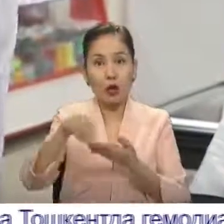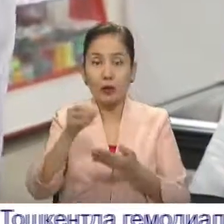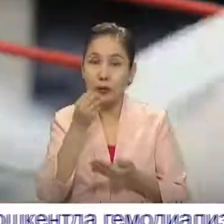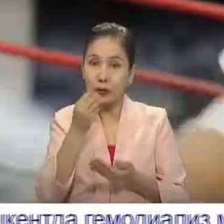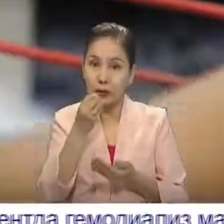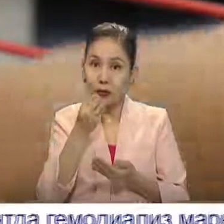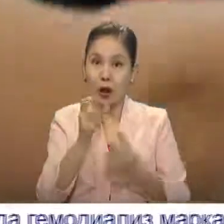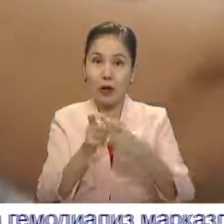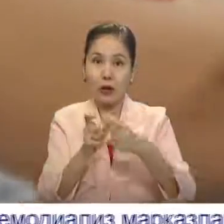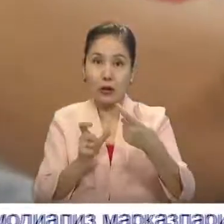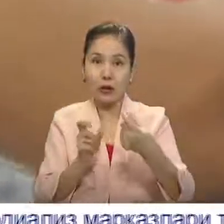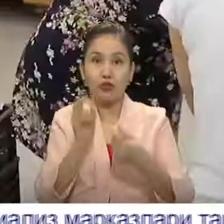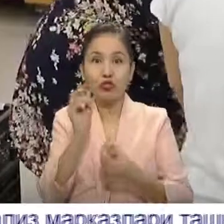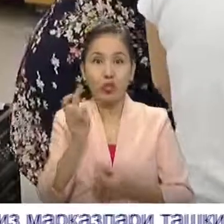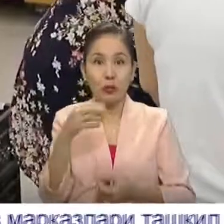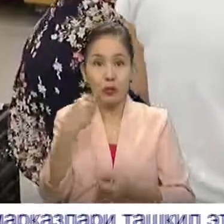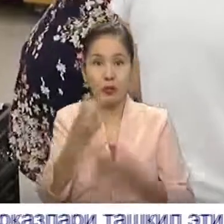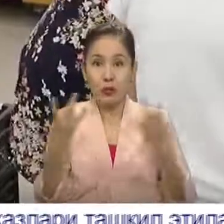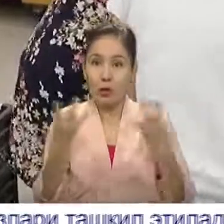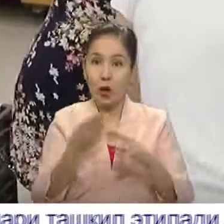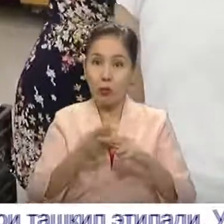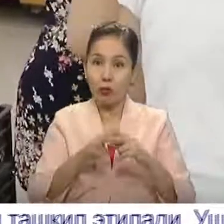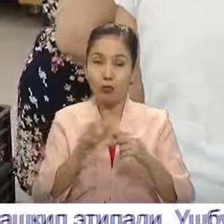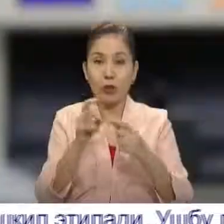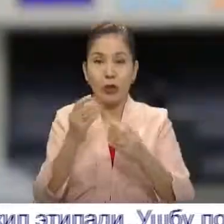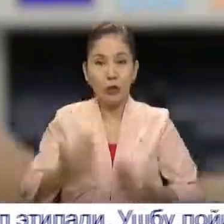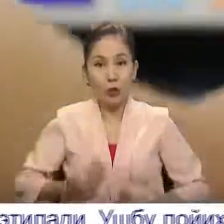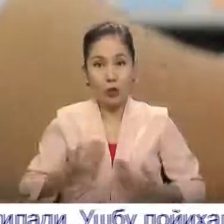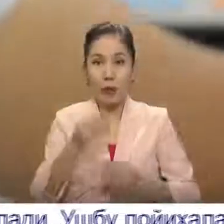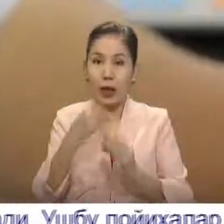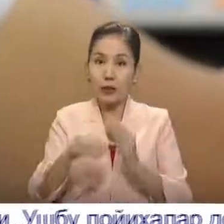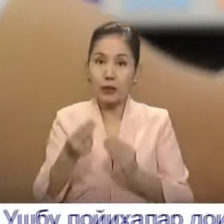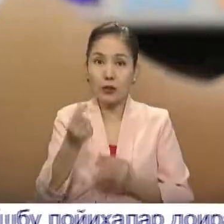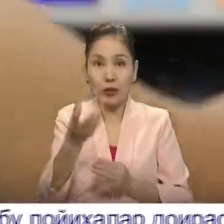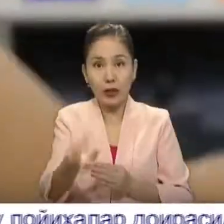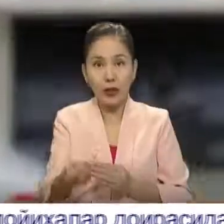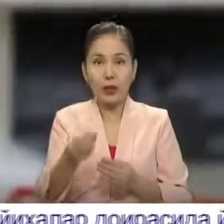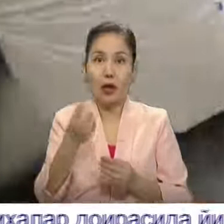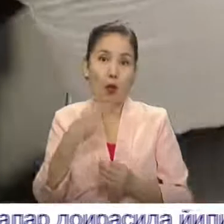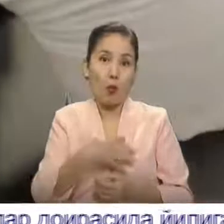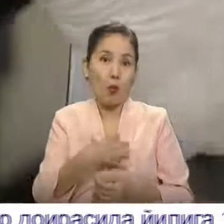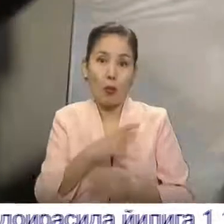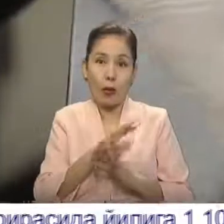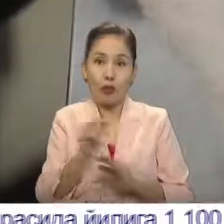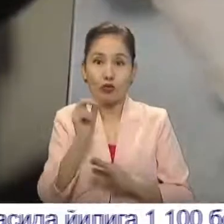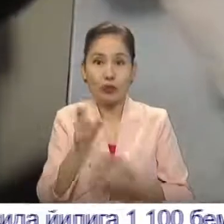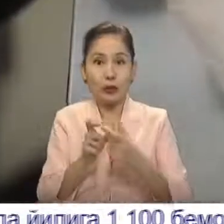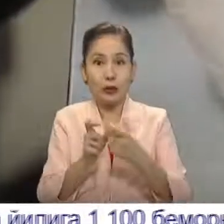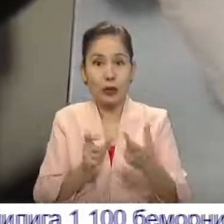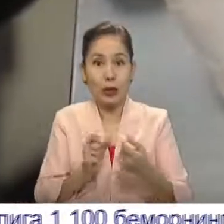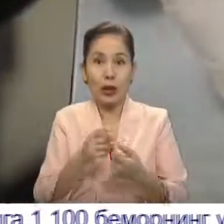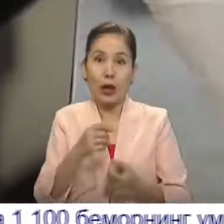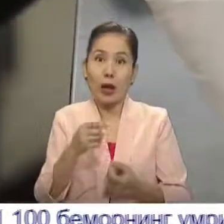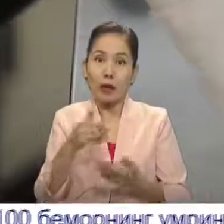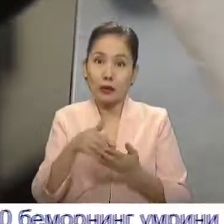qilinganda QR kodli chek berilishi shart. Bunda iste'molchi to'lovni naqd pul yoki plastik karta bilan amalga oshirgani muhim emas. Chek berishni rad etish holatiga